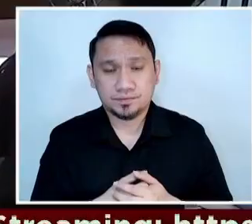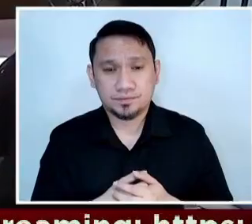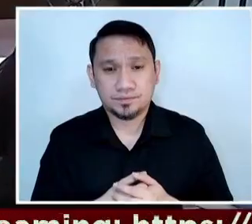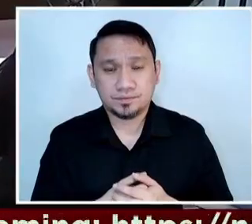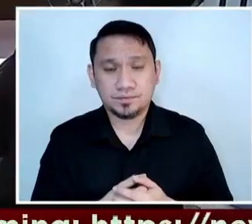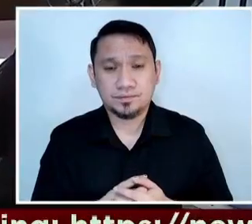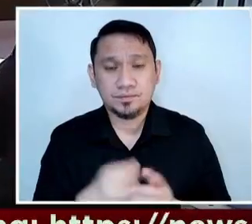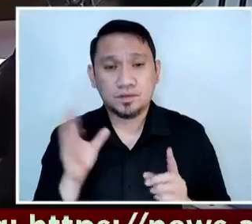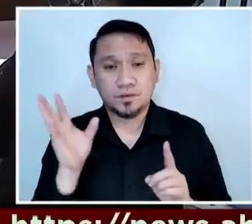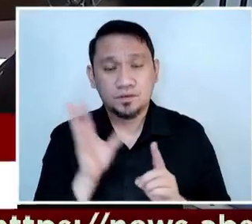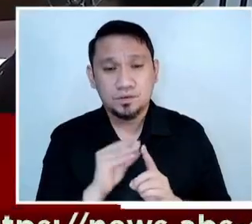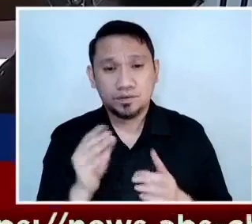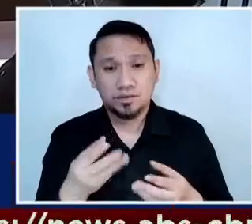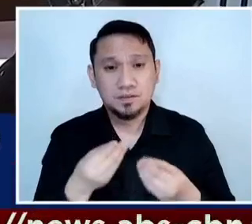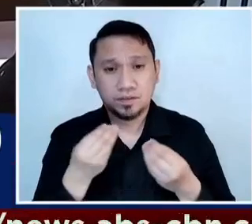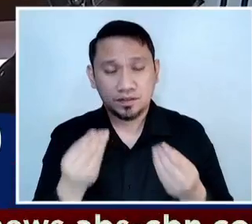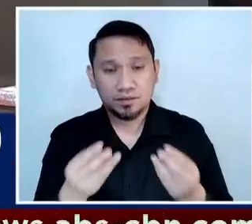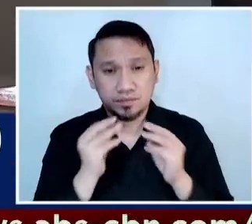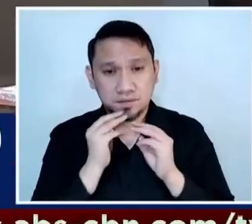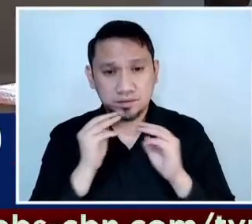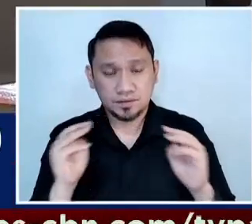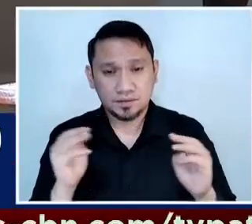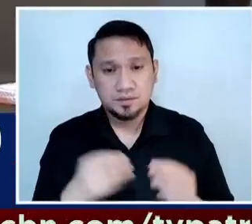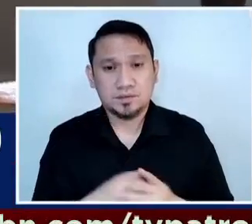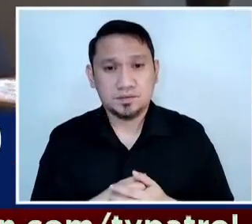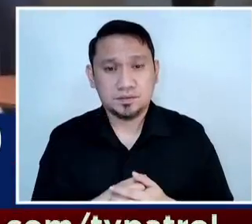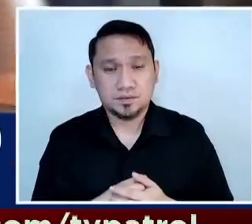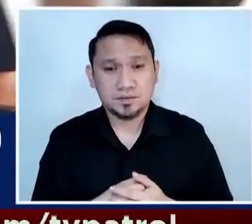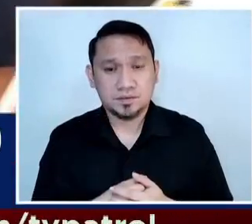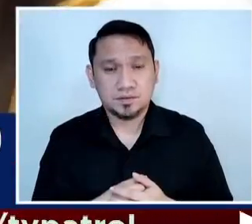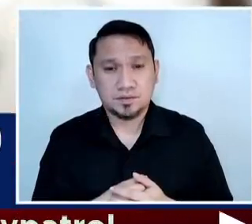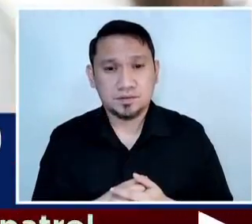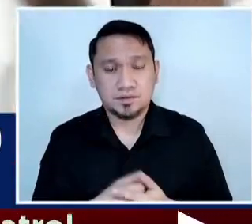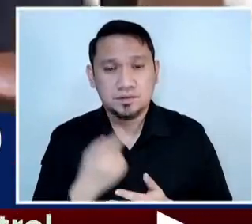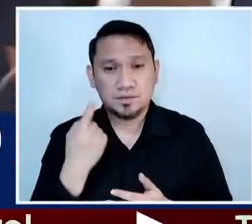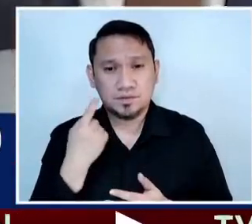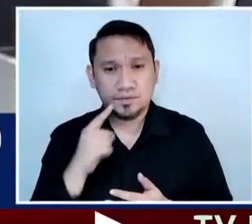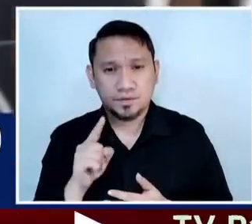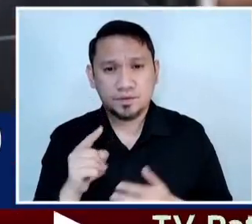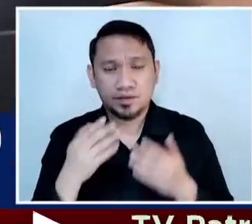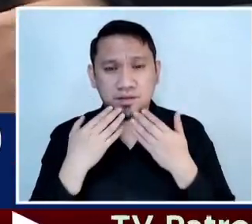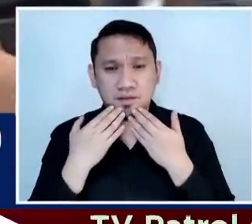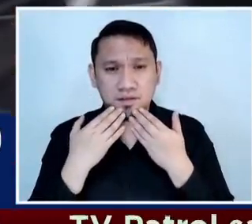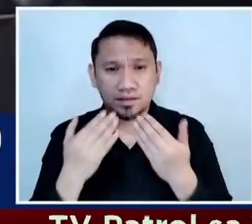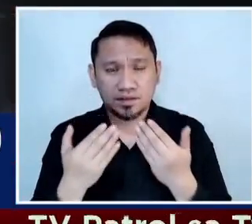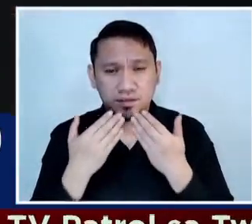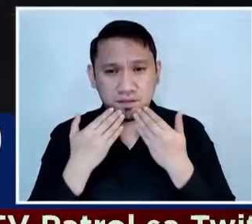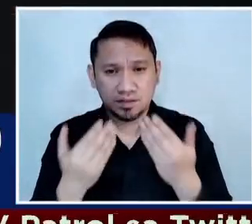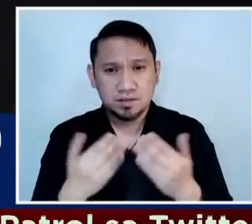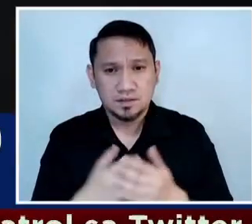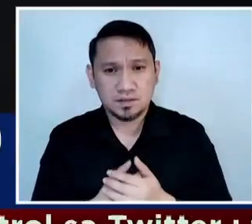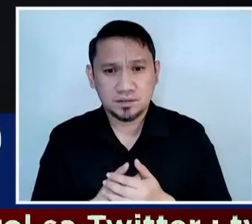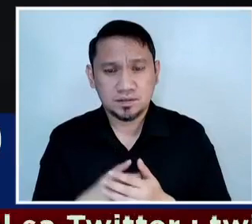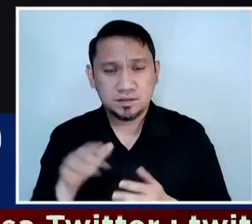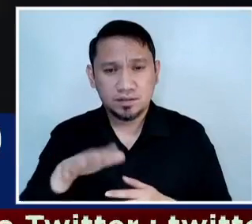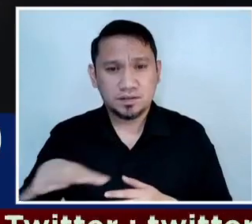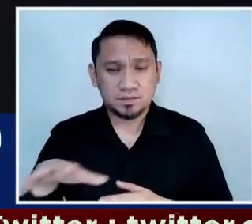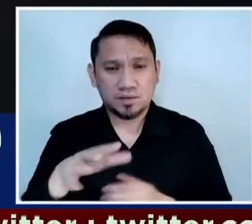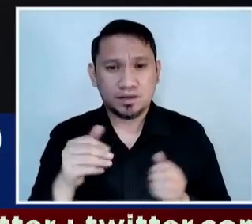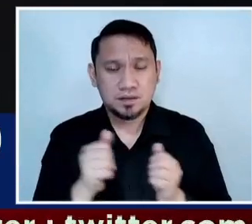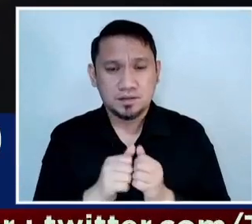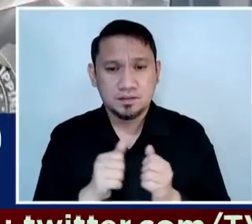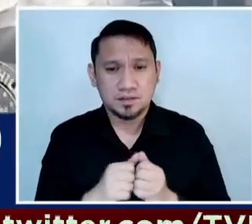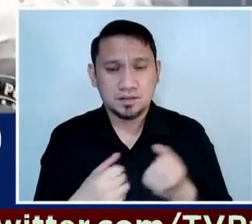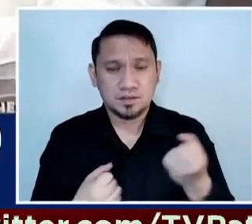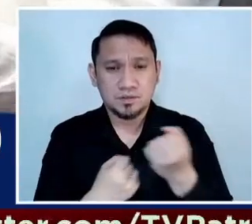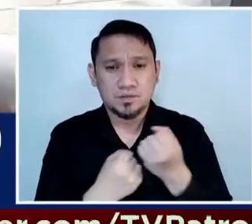na ang pagbibigay ng talumpati ng mga outgoing senators para pasalamatan ang kanilang mga kasamahan at